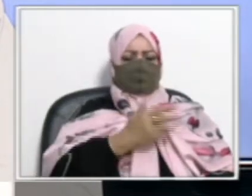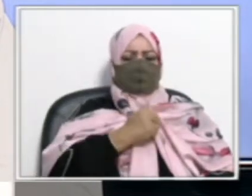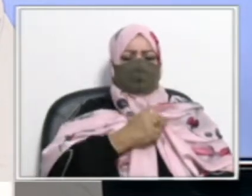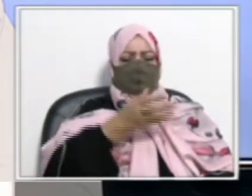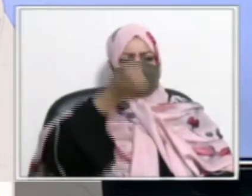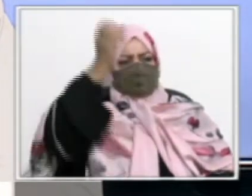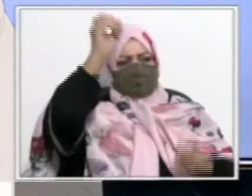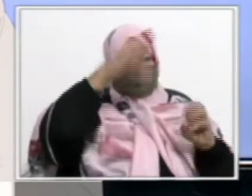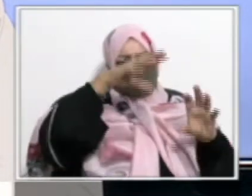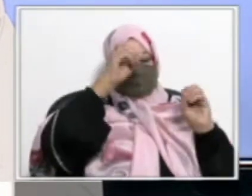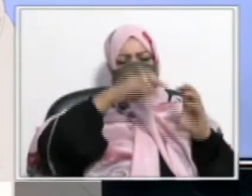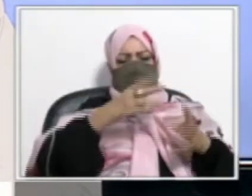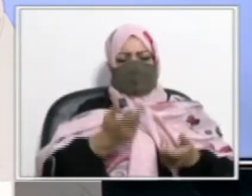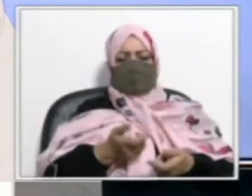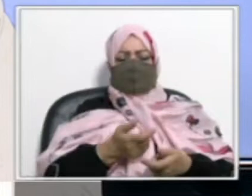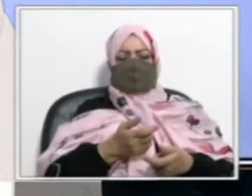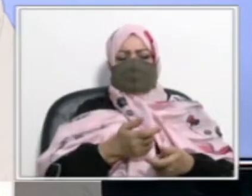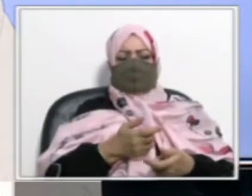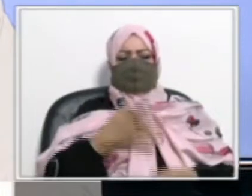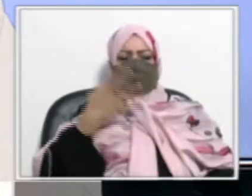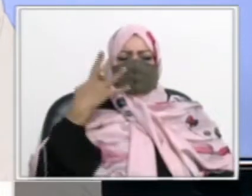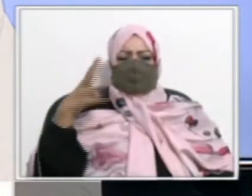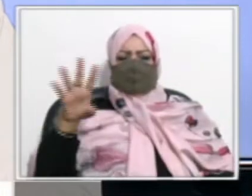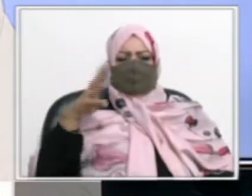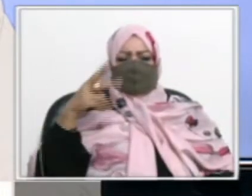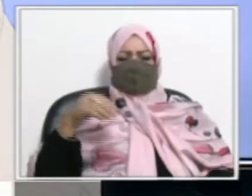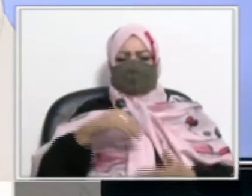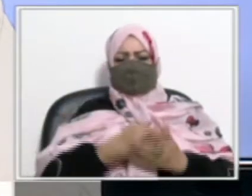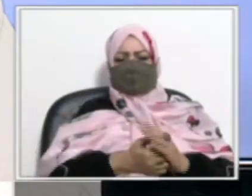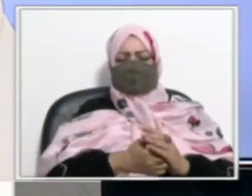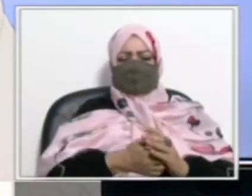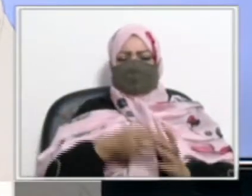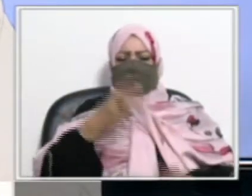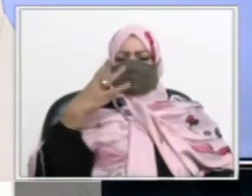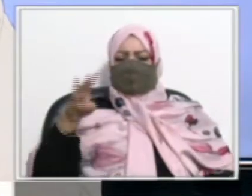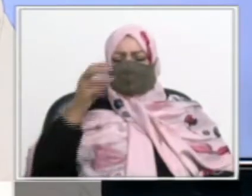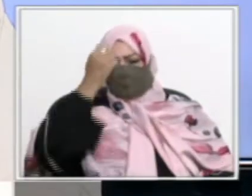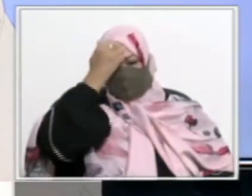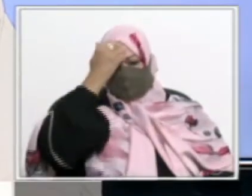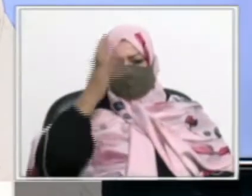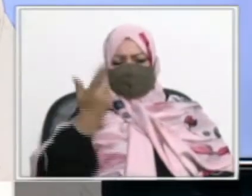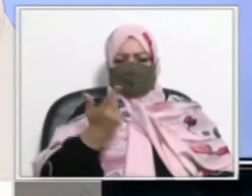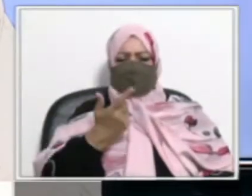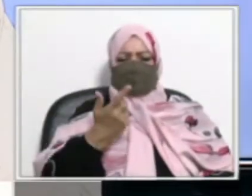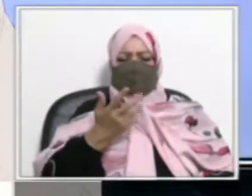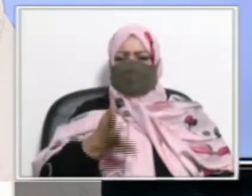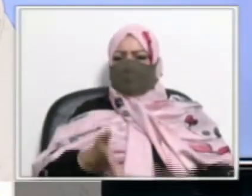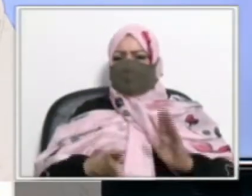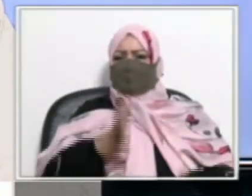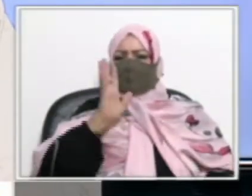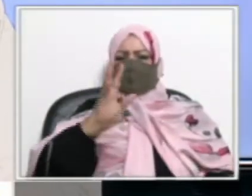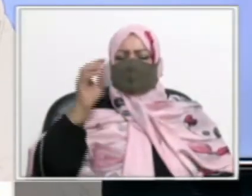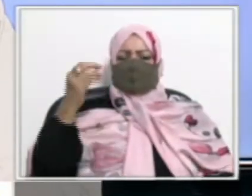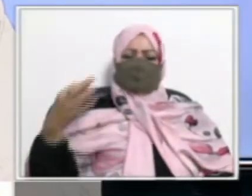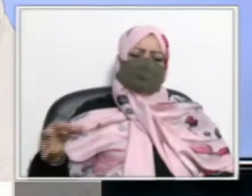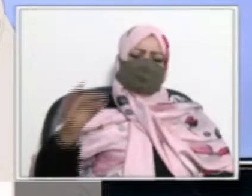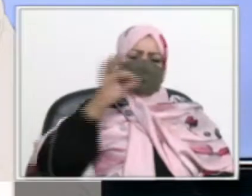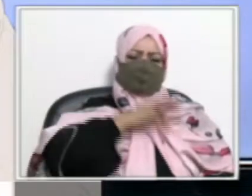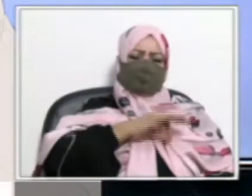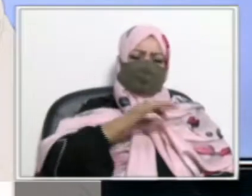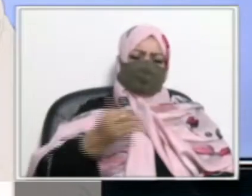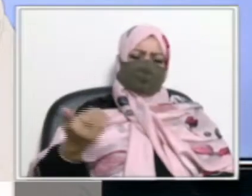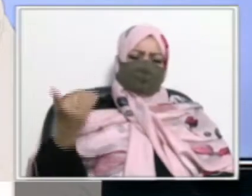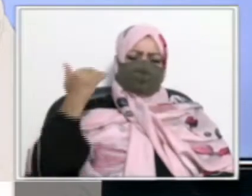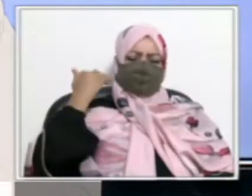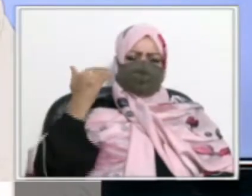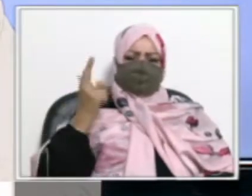هذا وبأي وجه حق ما لكم لا ترجون لله وقارا ما لكم، يقول الله عز وجل ما لكم لا